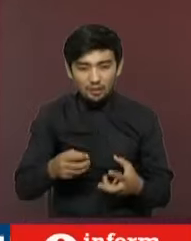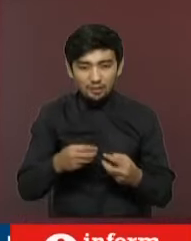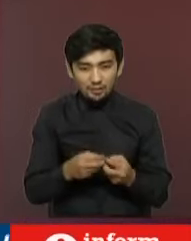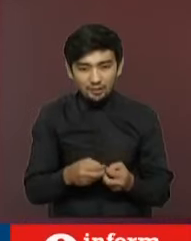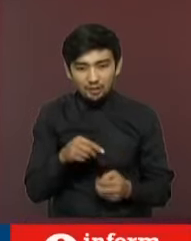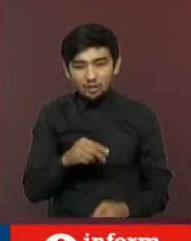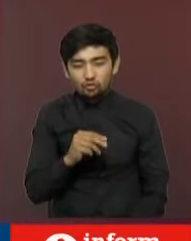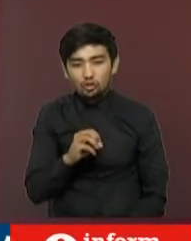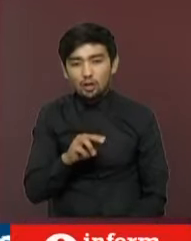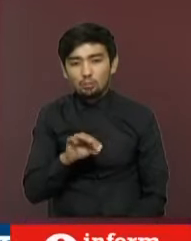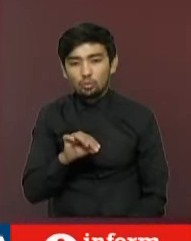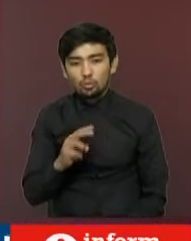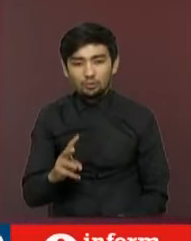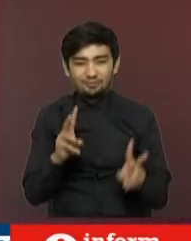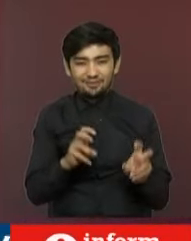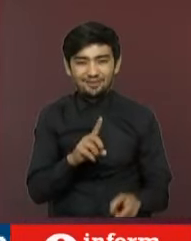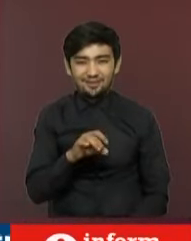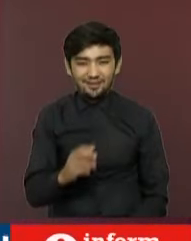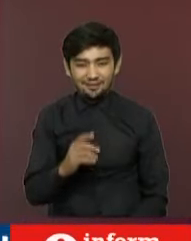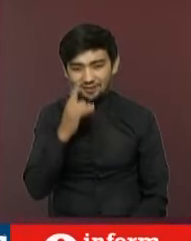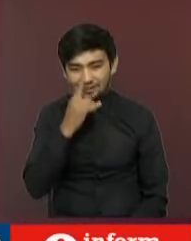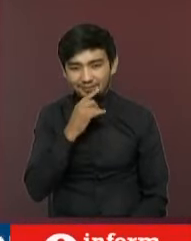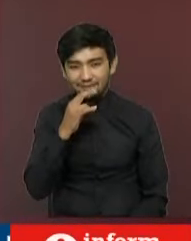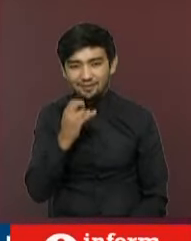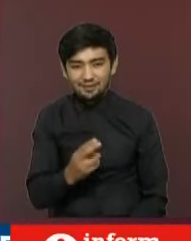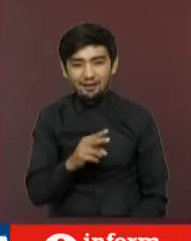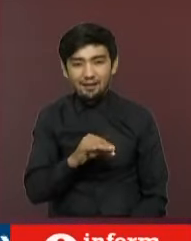Биыл чемпион сауда белгісі Қазақстанның ұлттық тұтынушылар